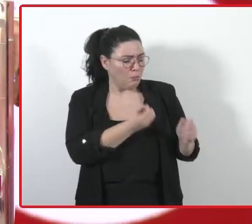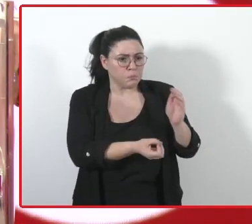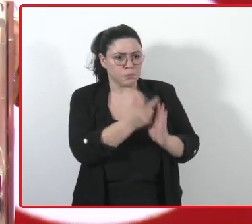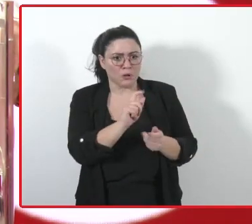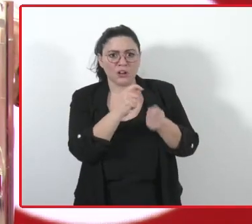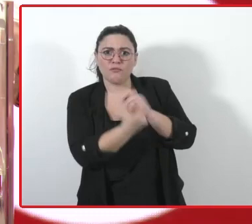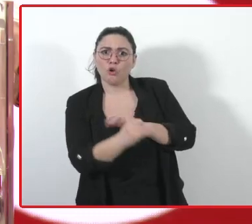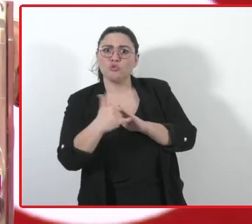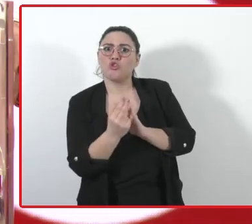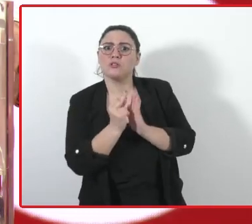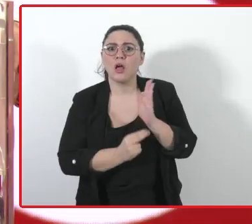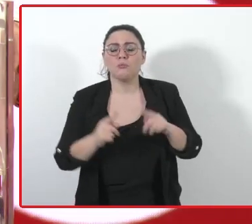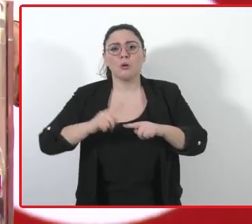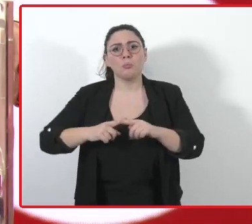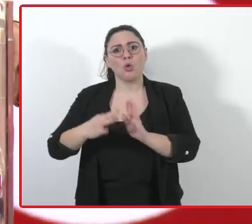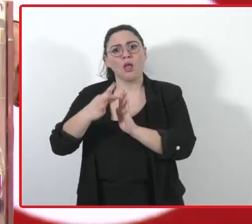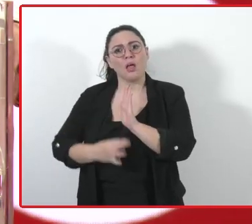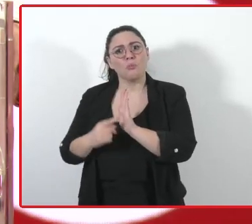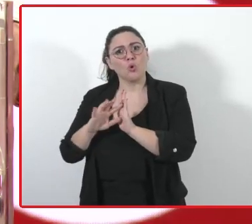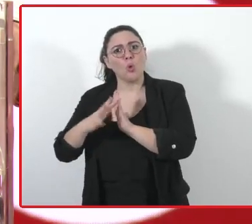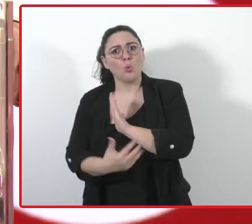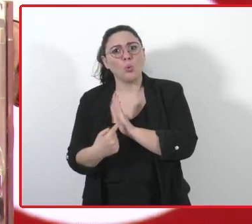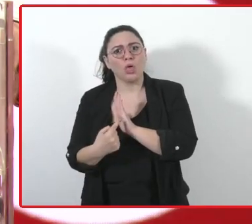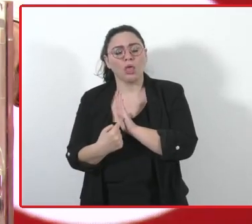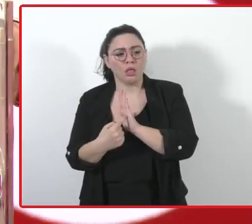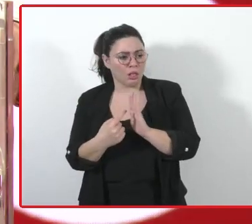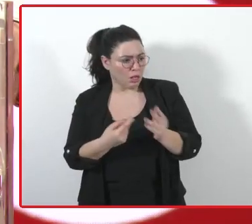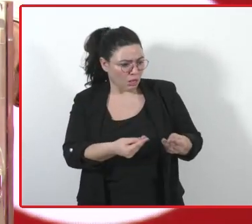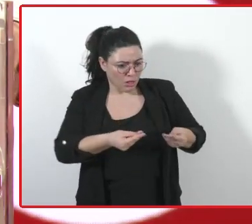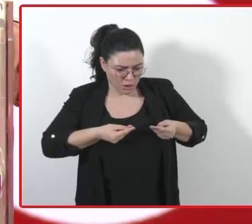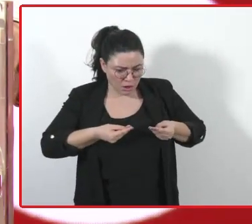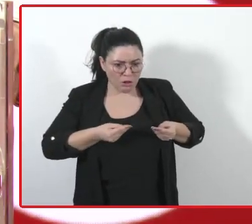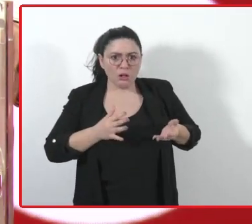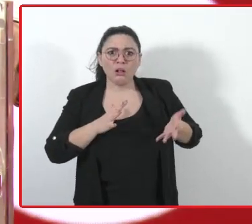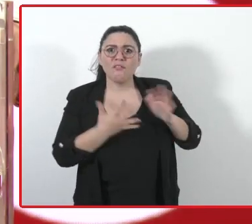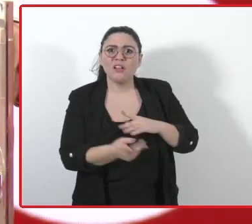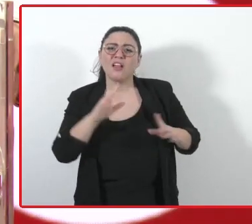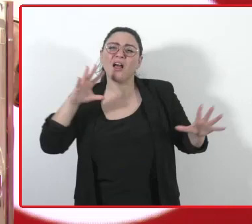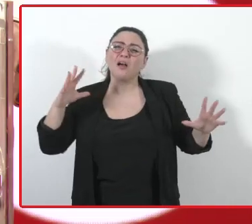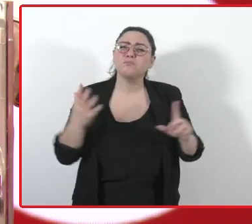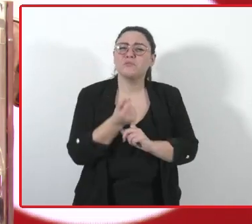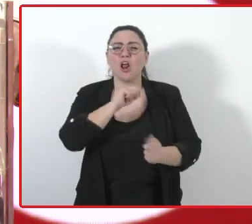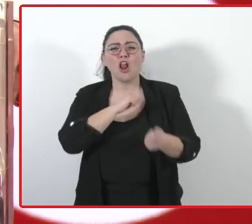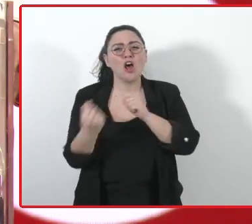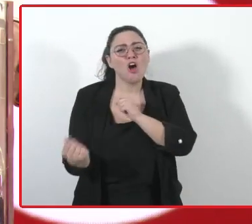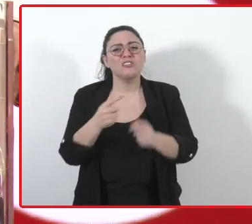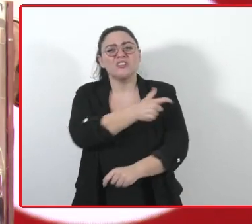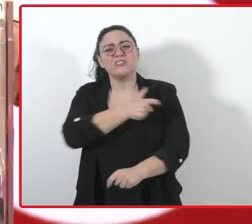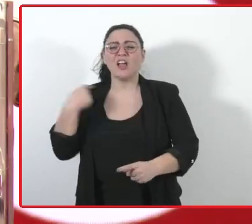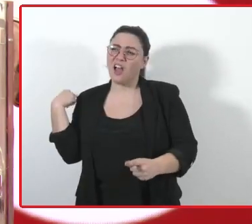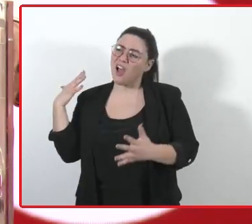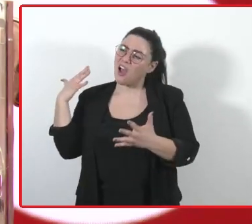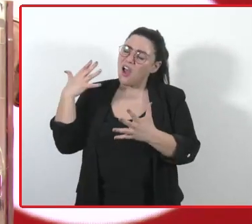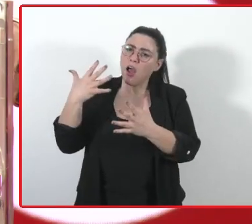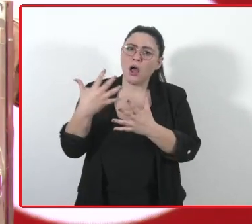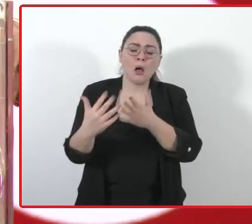V ha cancellato decenni di storia di tradizioni e di conquiste sindacali noi non abbiamo mai